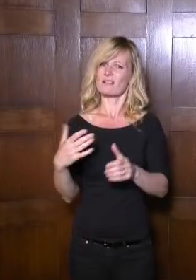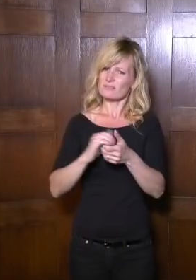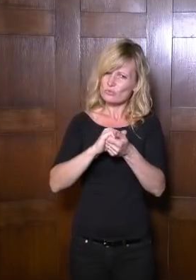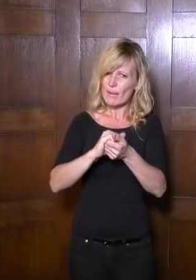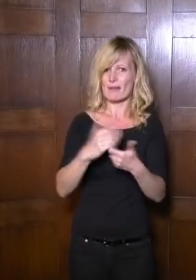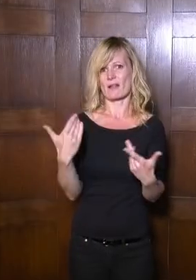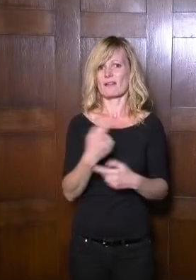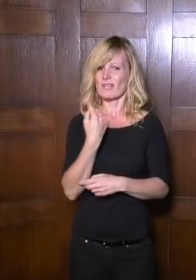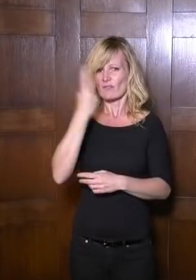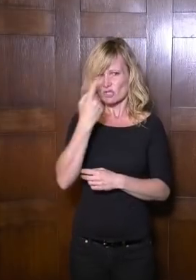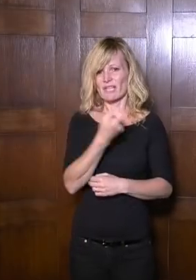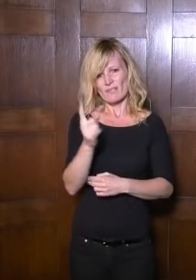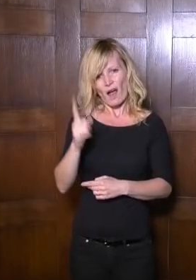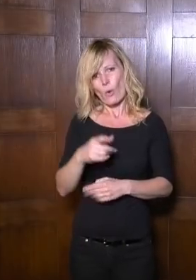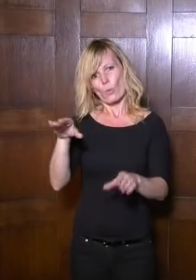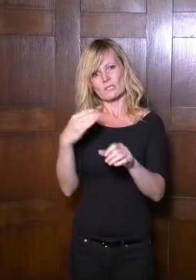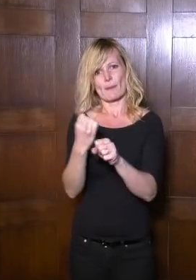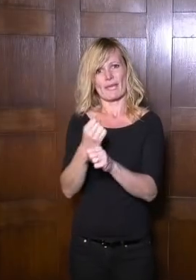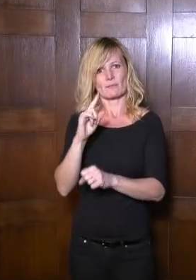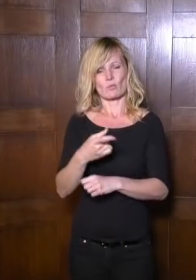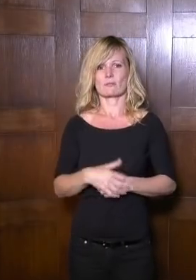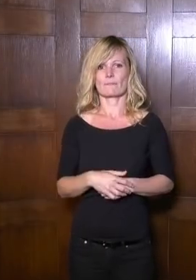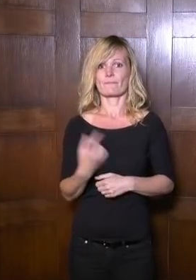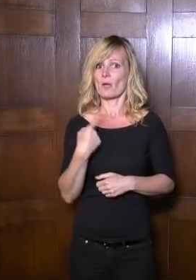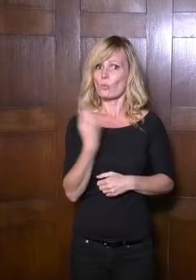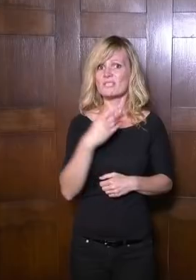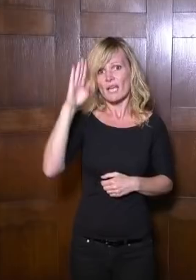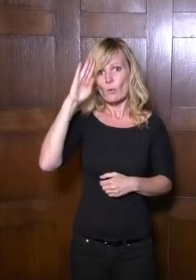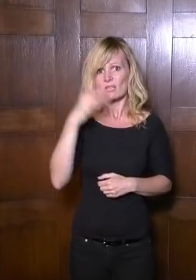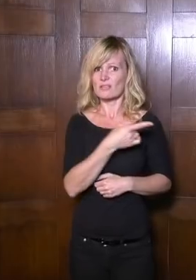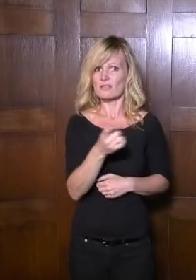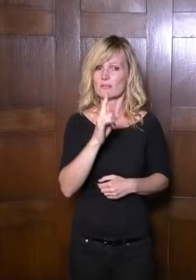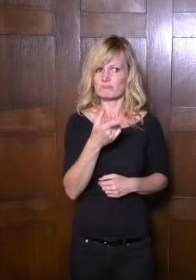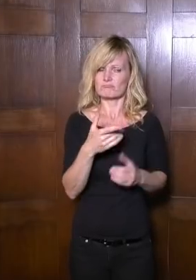Kurzarbeit gehen müssen. Und unsere Kunden größtenteils auch sehr, sehr, sehr